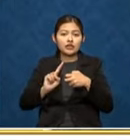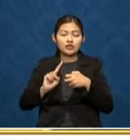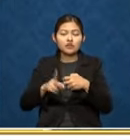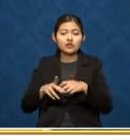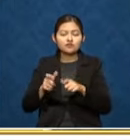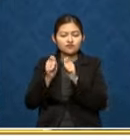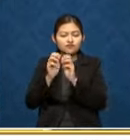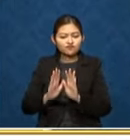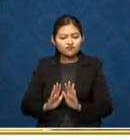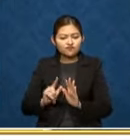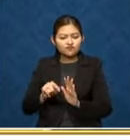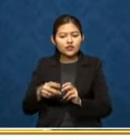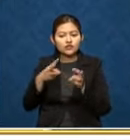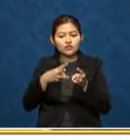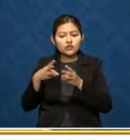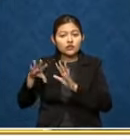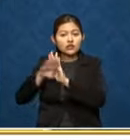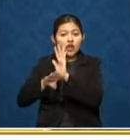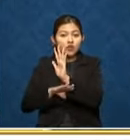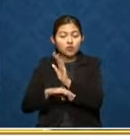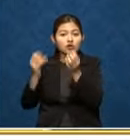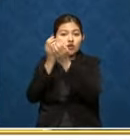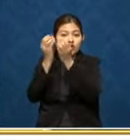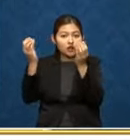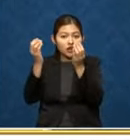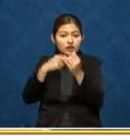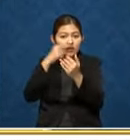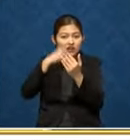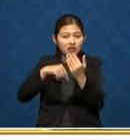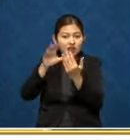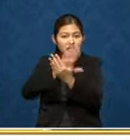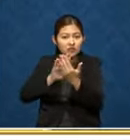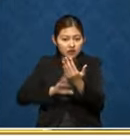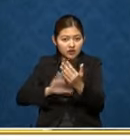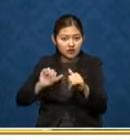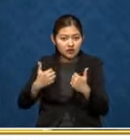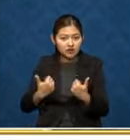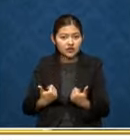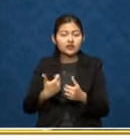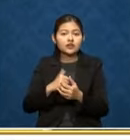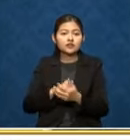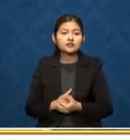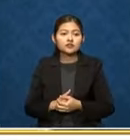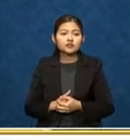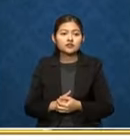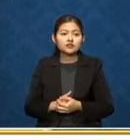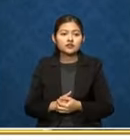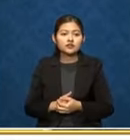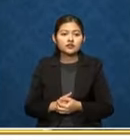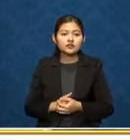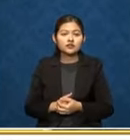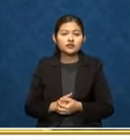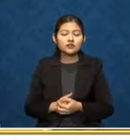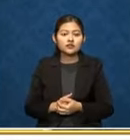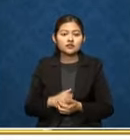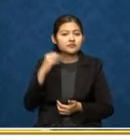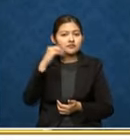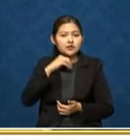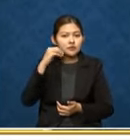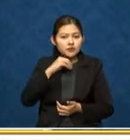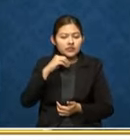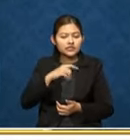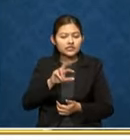แบบกระบวนการร่างรัฐธรรมนูญในประเทศไทยของเราสักเล็กน้อยครับท่านประธานครับทุกครั้งที่จะต้อง